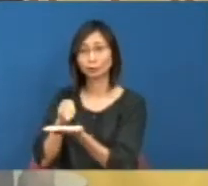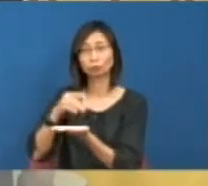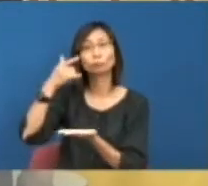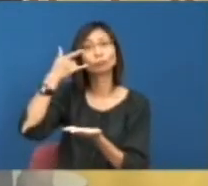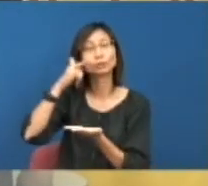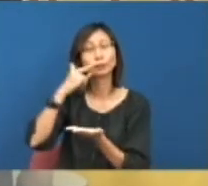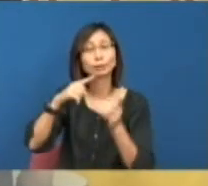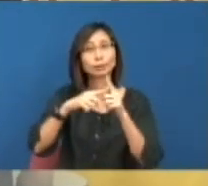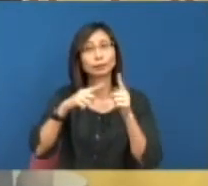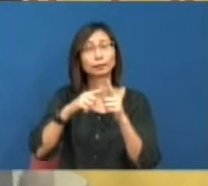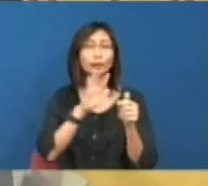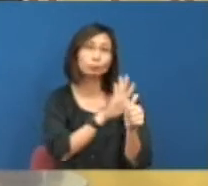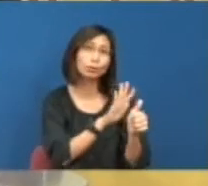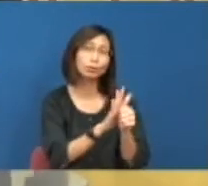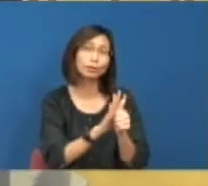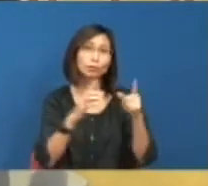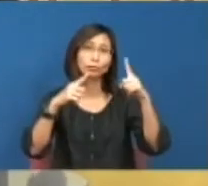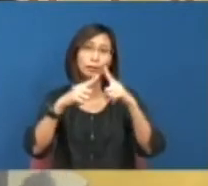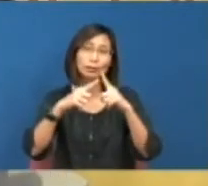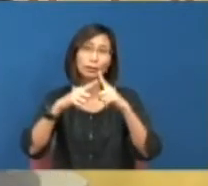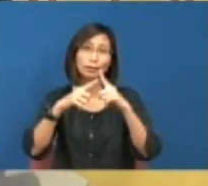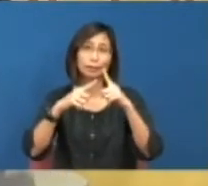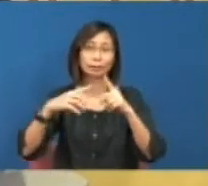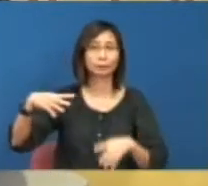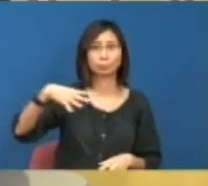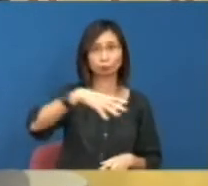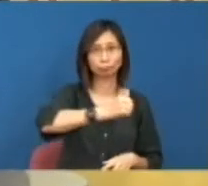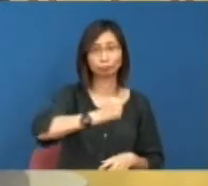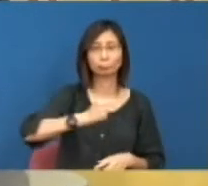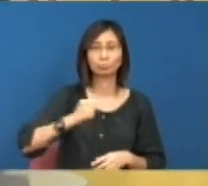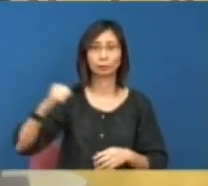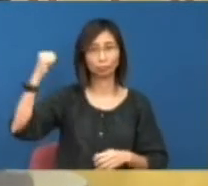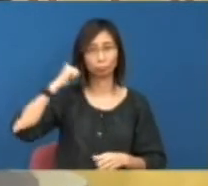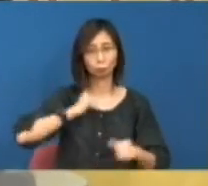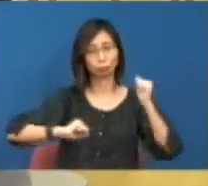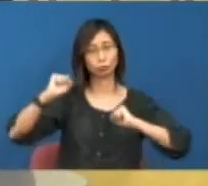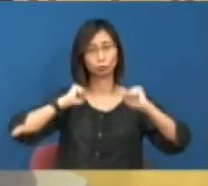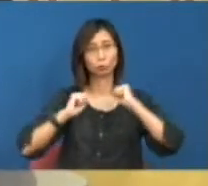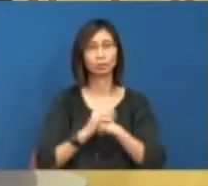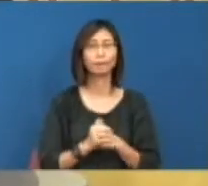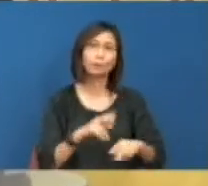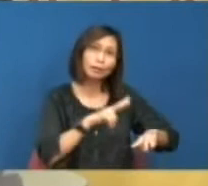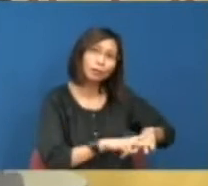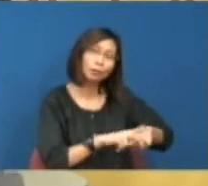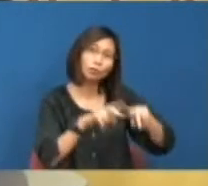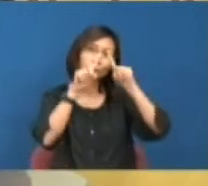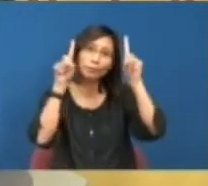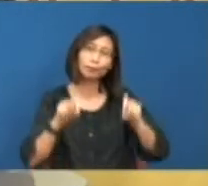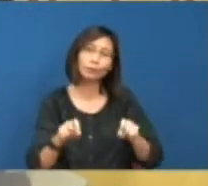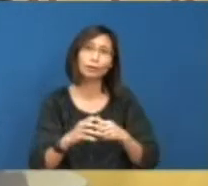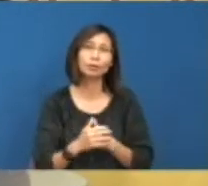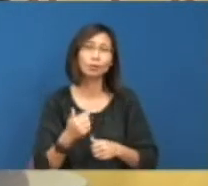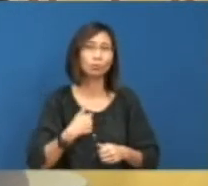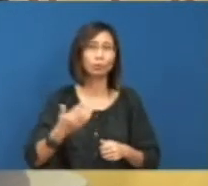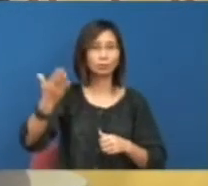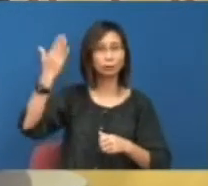民主運動。咁呢個當然亦都係會涉及到就係中共嘅問題。中共嘅問題我講過好多次啊，因為中共今日除